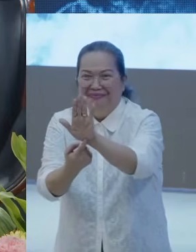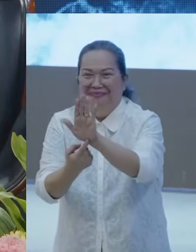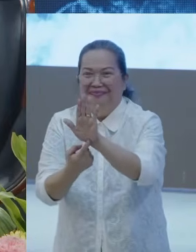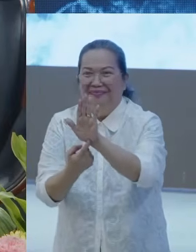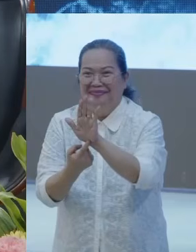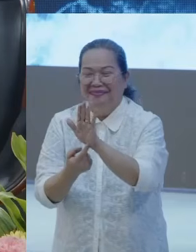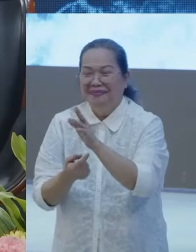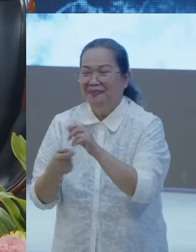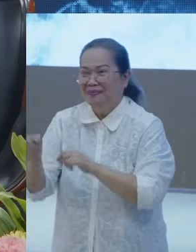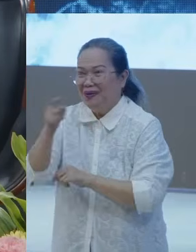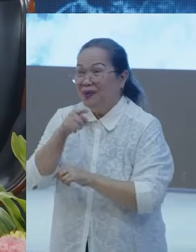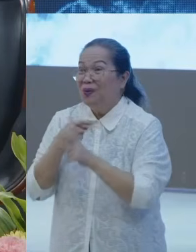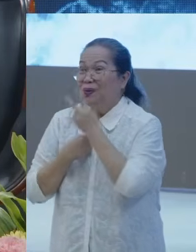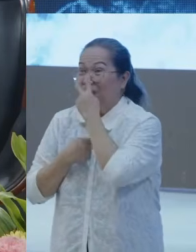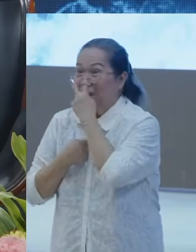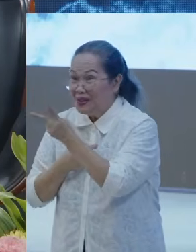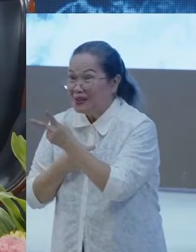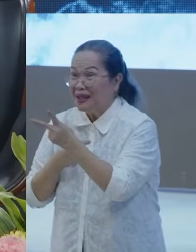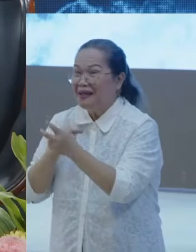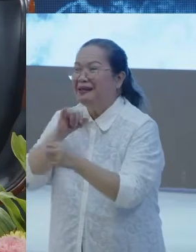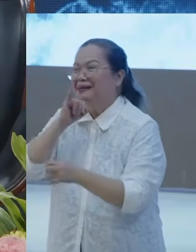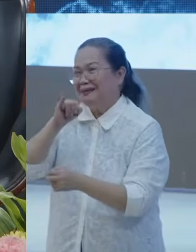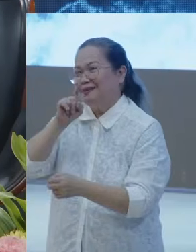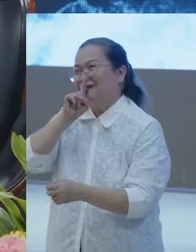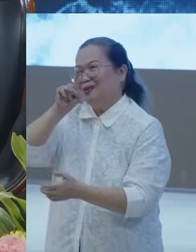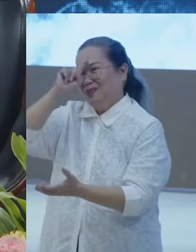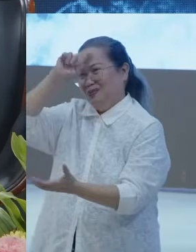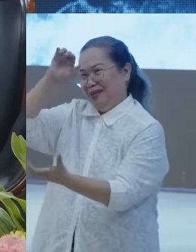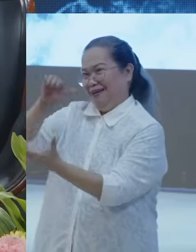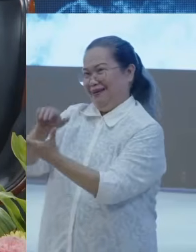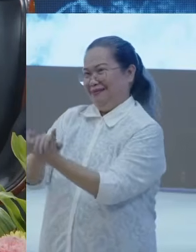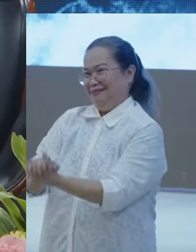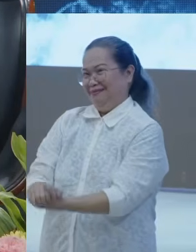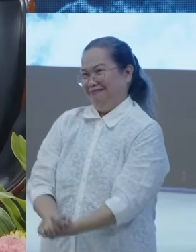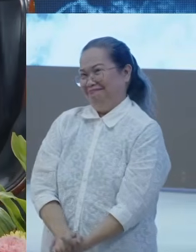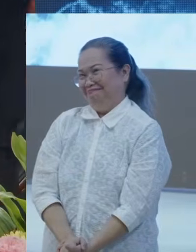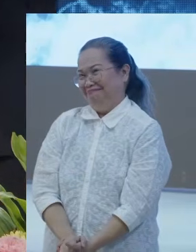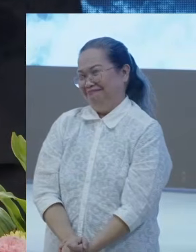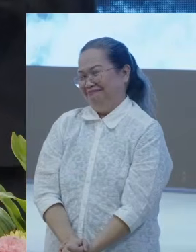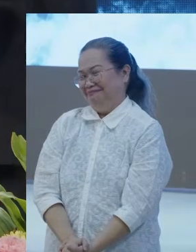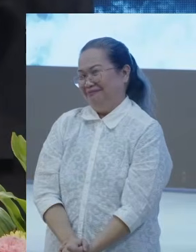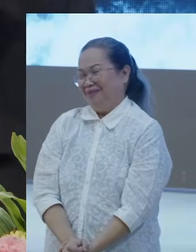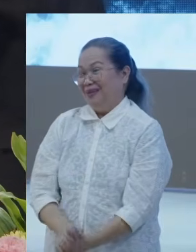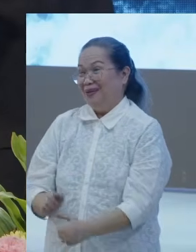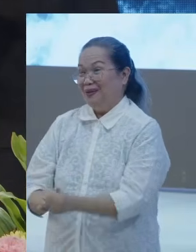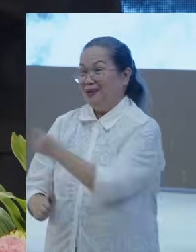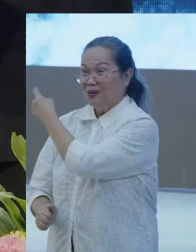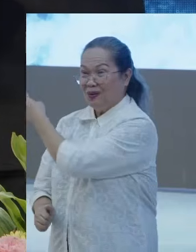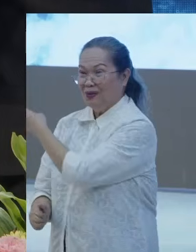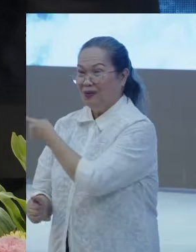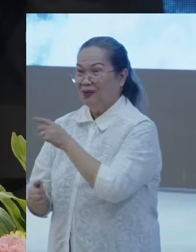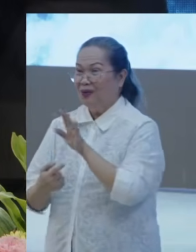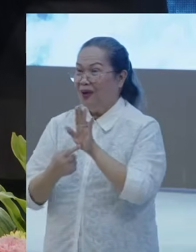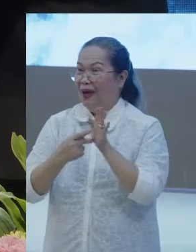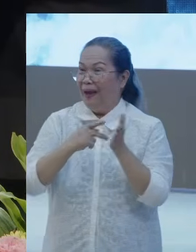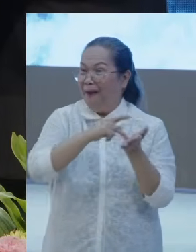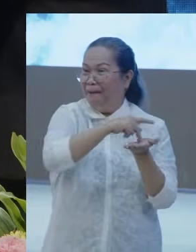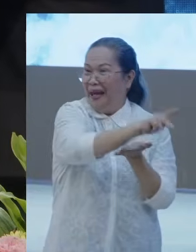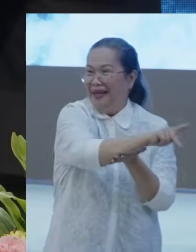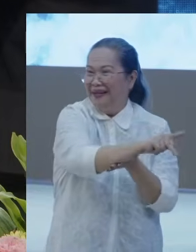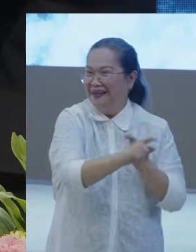To see is to believe. So ginawa ko, binayaran ko yung isang kaklase kong